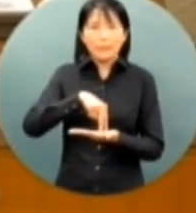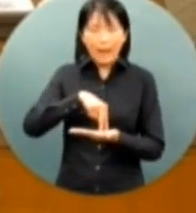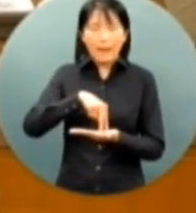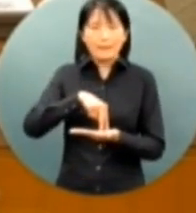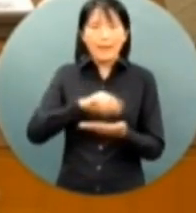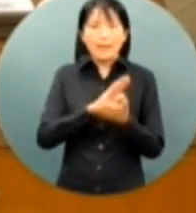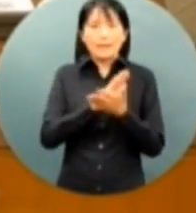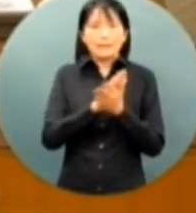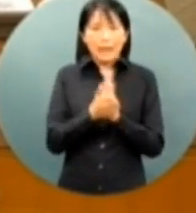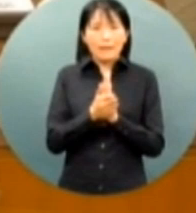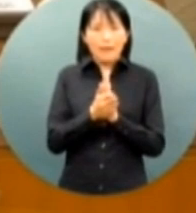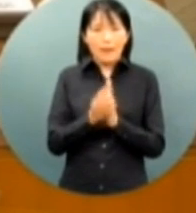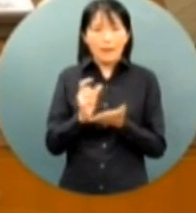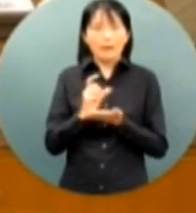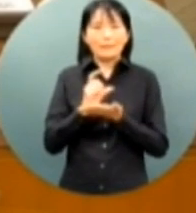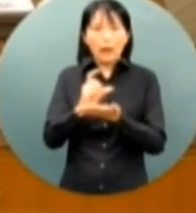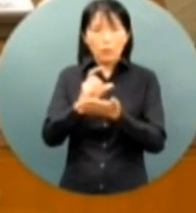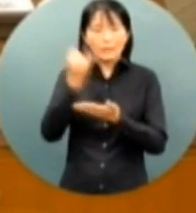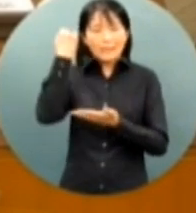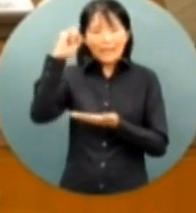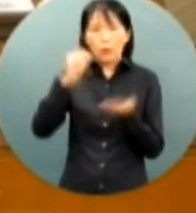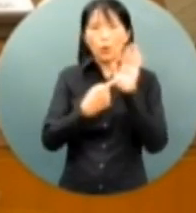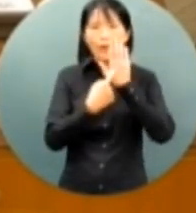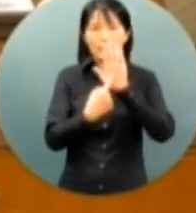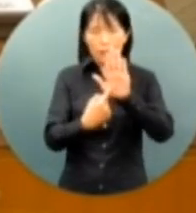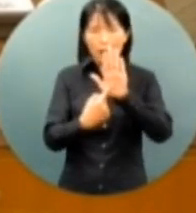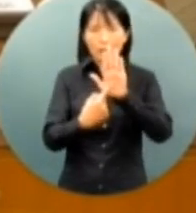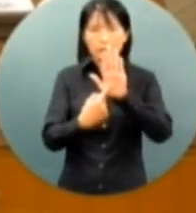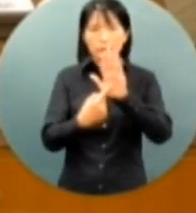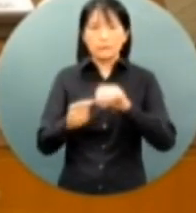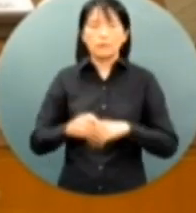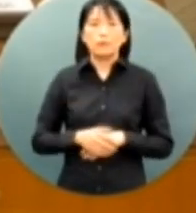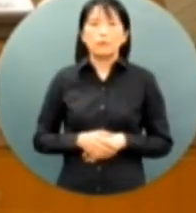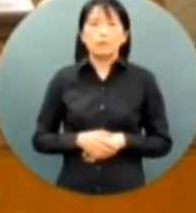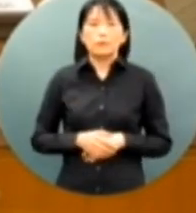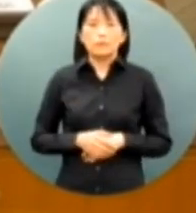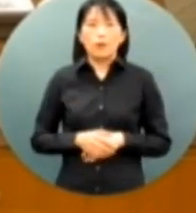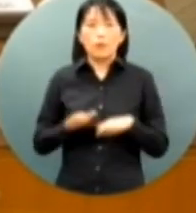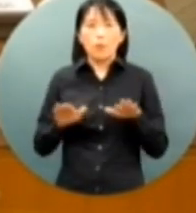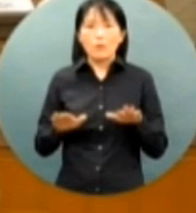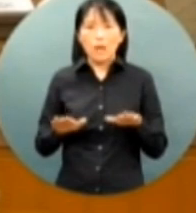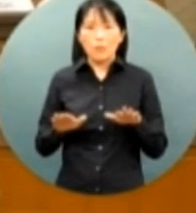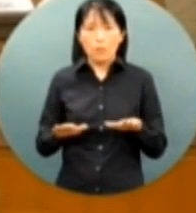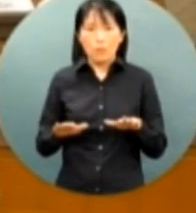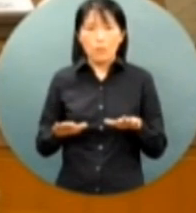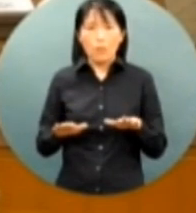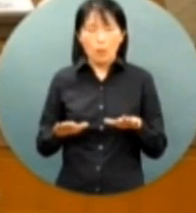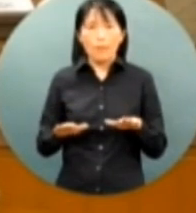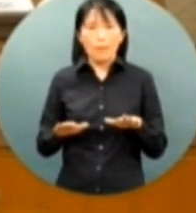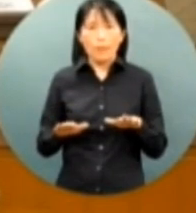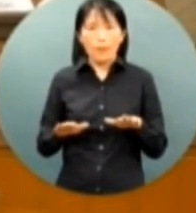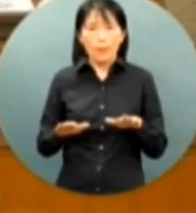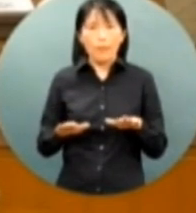に勧告あるいは意見を表明してもらうというものでございまして、今回もそういう客観的な